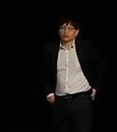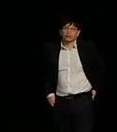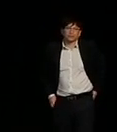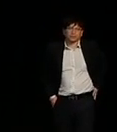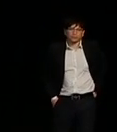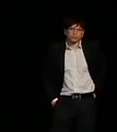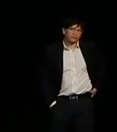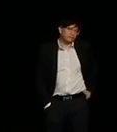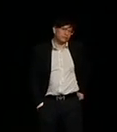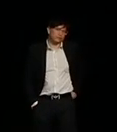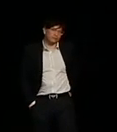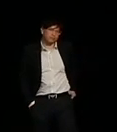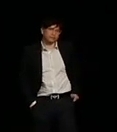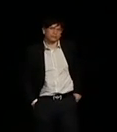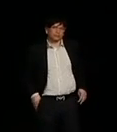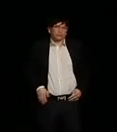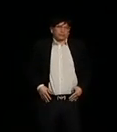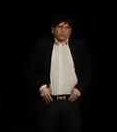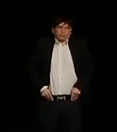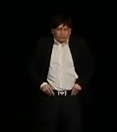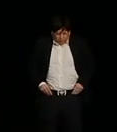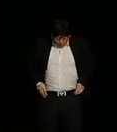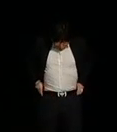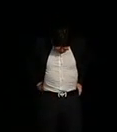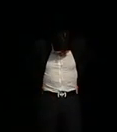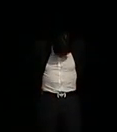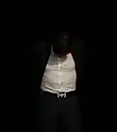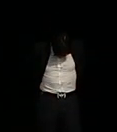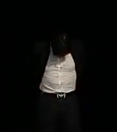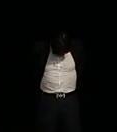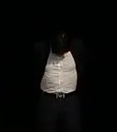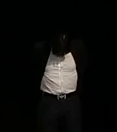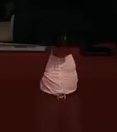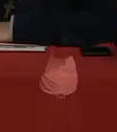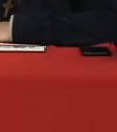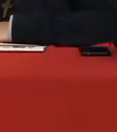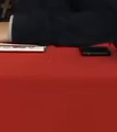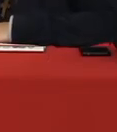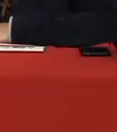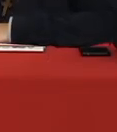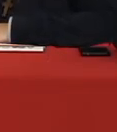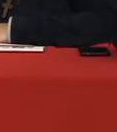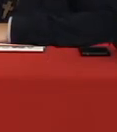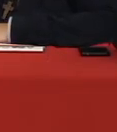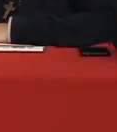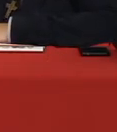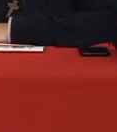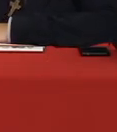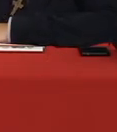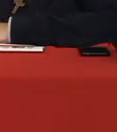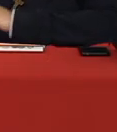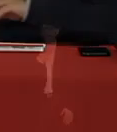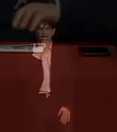presenza per la disponibilità e soprattutto per quello che vorrà in questo momento condividere con ciascuno di noi Grazie